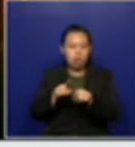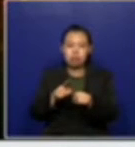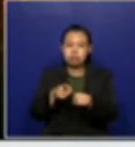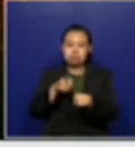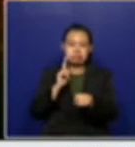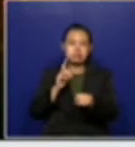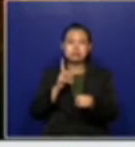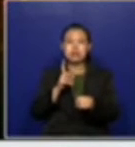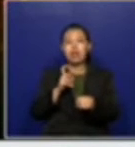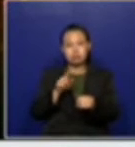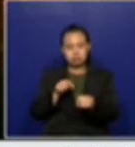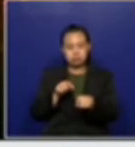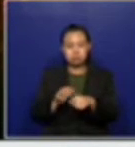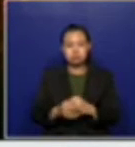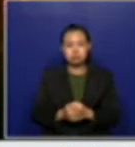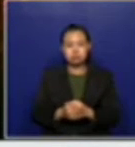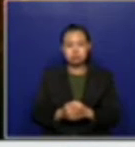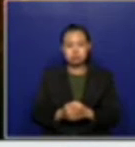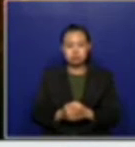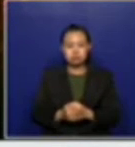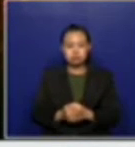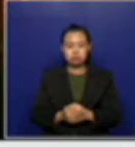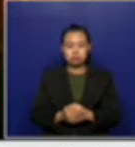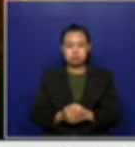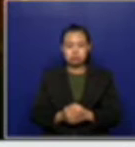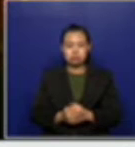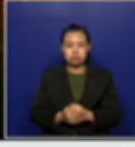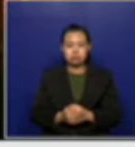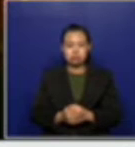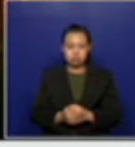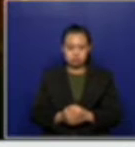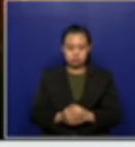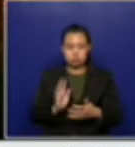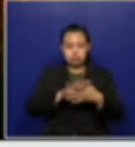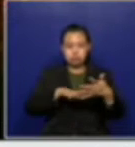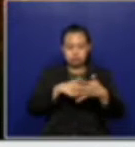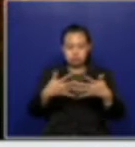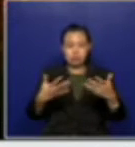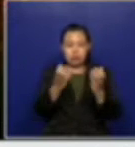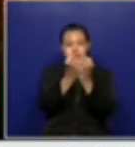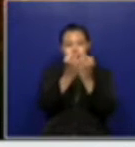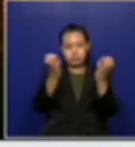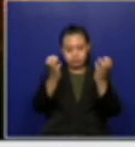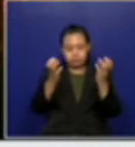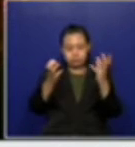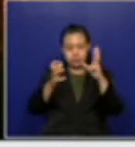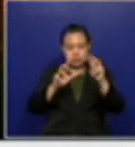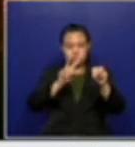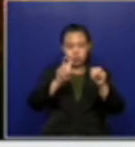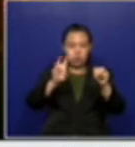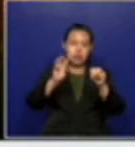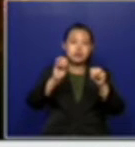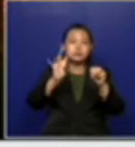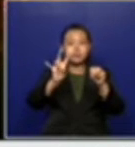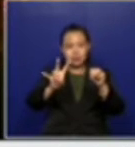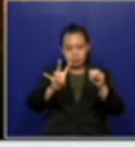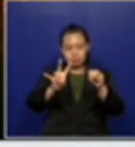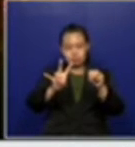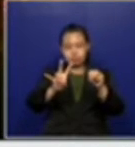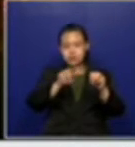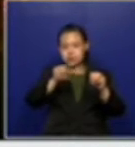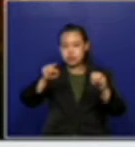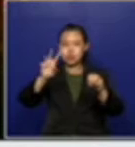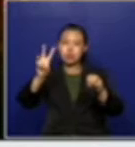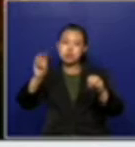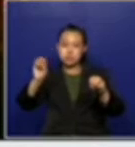ย่างรวดเร็วโดยเรื่องการปฏิรูปประเทศนั้นถูกกำหนดในรัฐธรรมนูญมาตรา257ถึงมาตรา